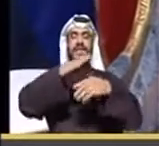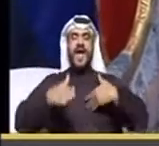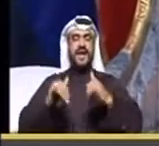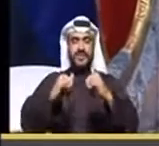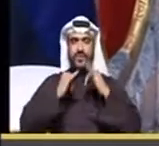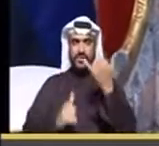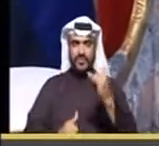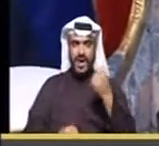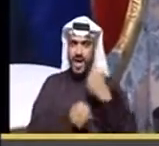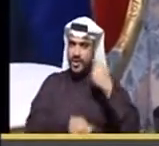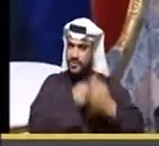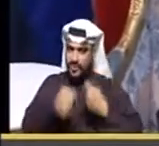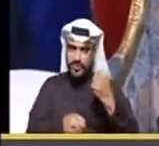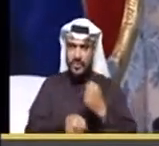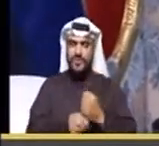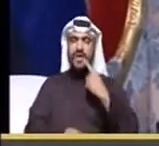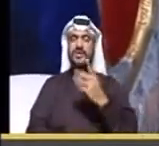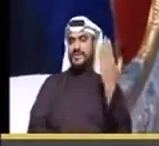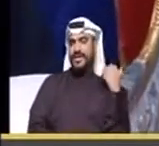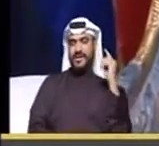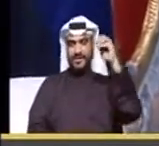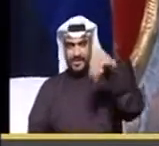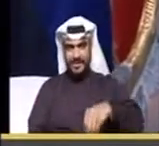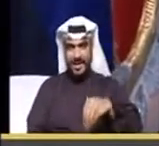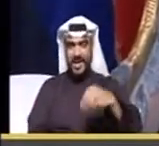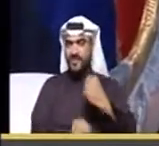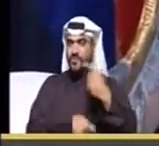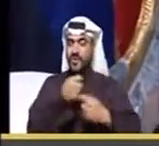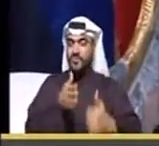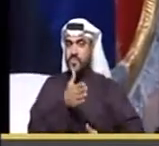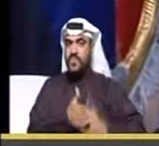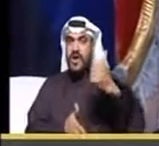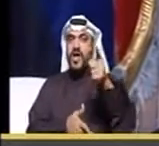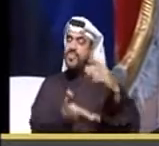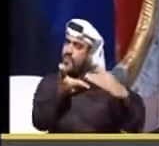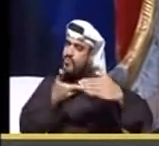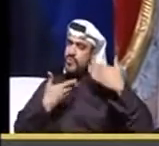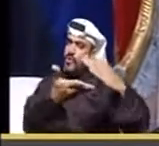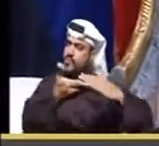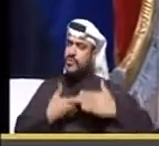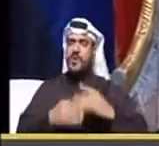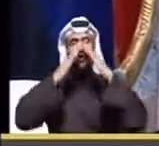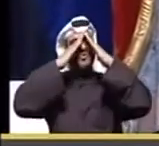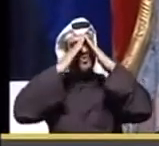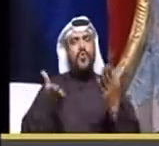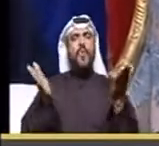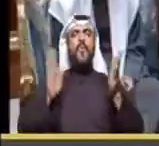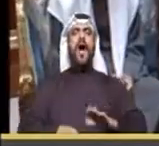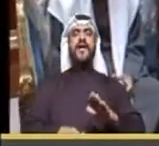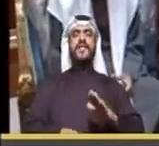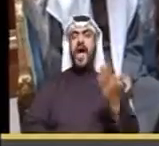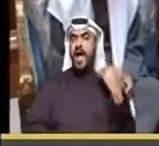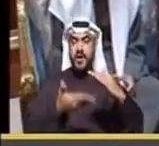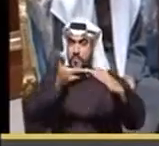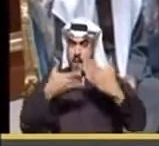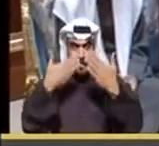وانا طول العمر العمل سواء اللي تحقق خلال الفتره السابقه ما كان يتحقق بدون دعمك ورعايتك، سواء يعني ما طول عمرك يعني